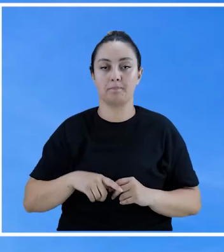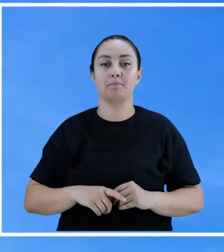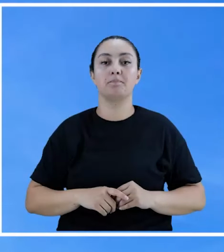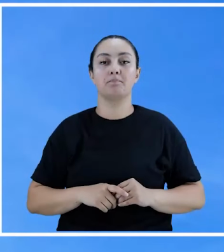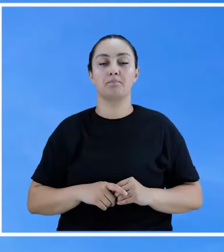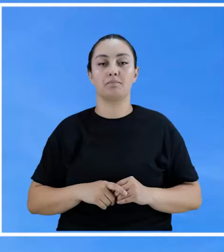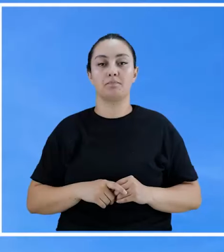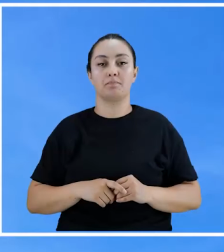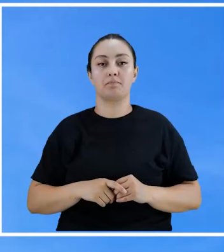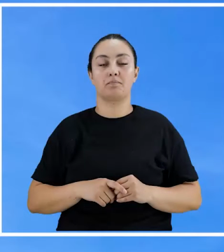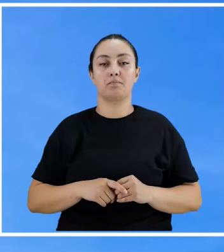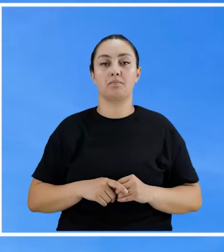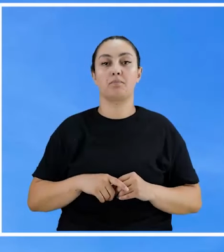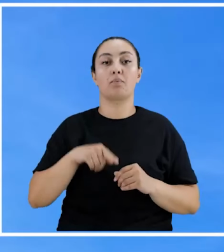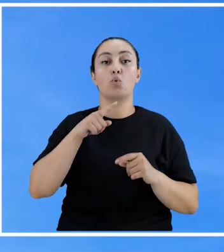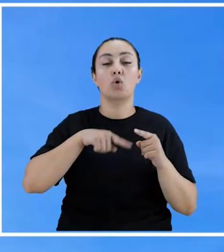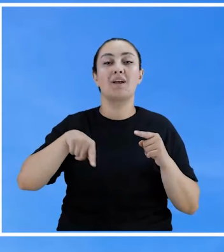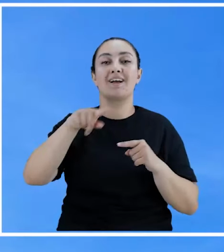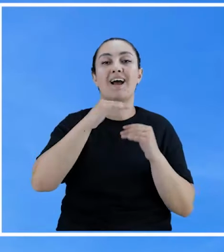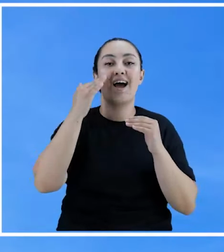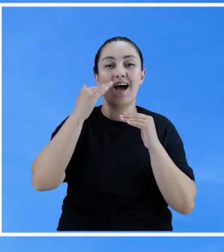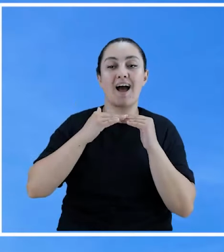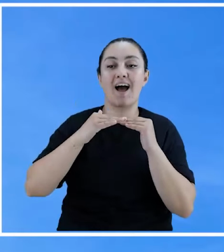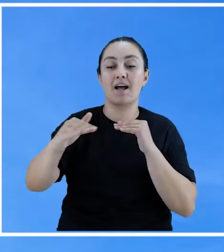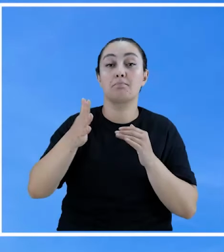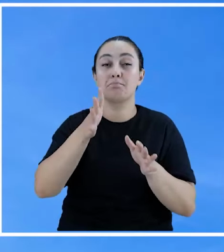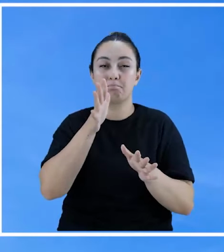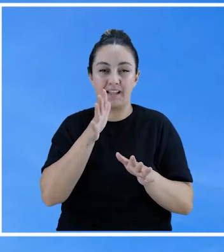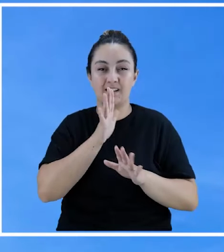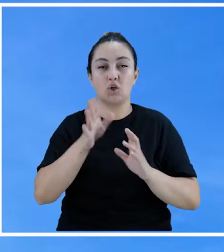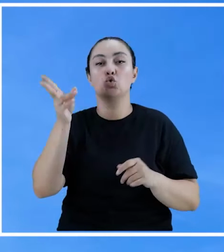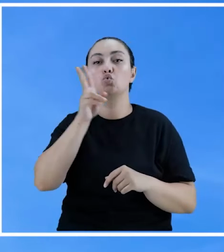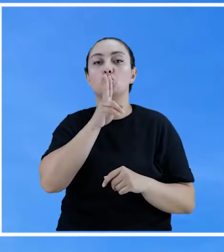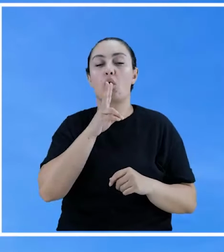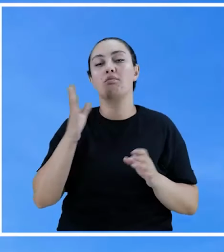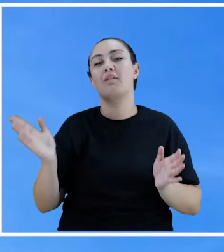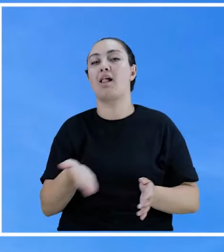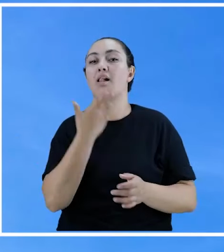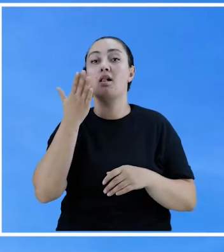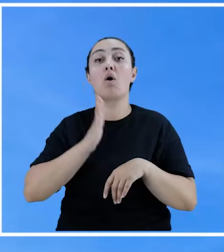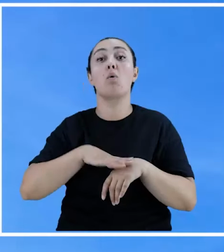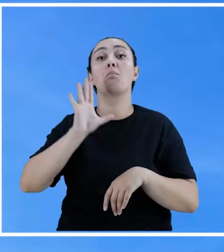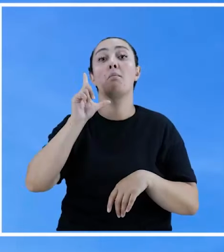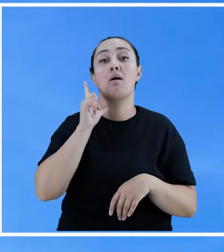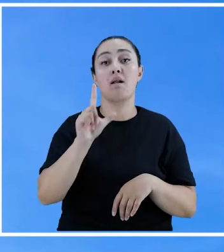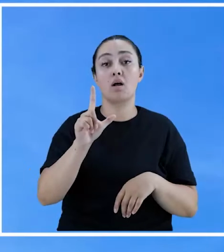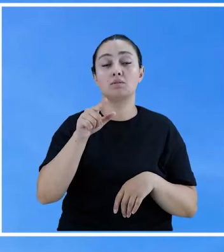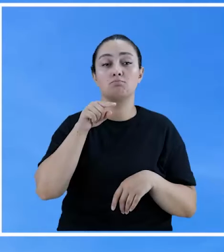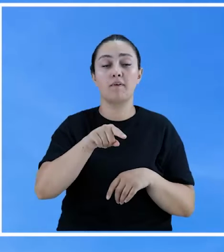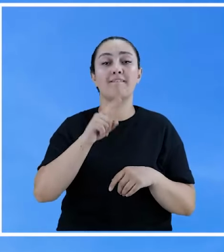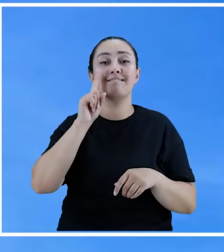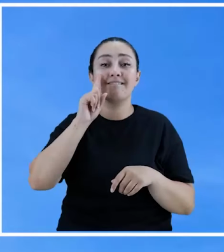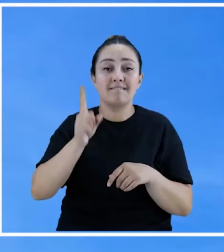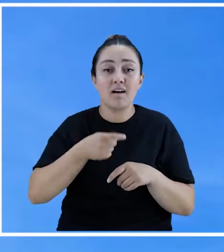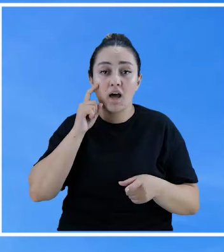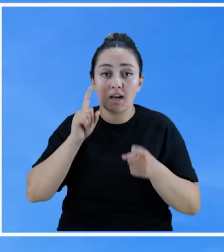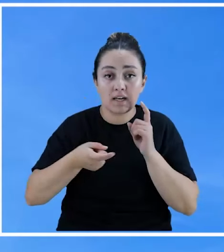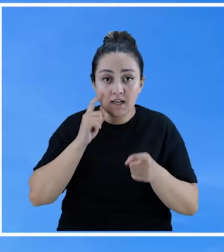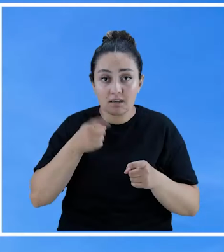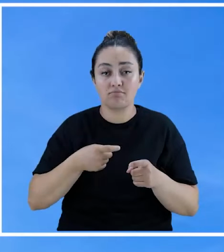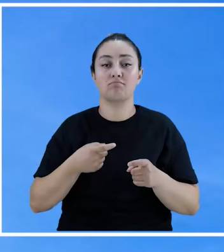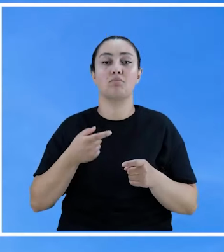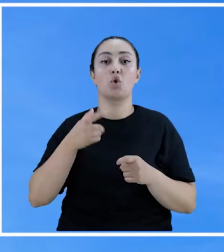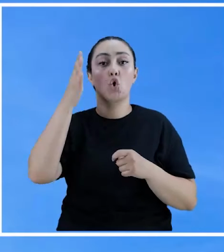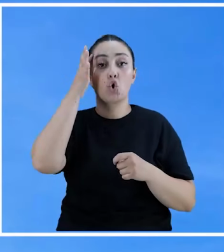söyleyebilirim. Halkta bu bilinçlenme oluşmuşken bunun peşini bırakmamak gerekir. Halkın bu konuda